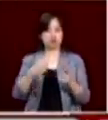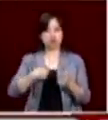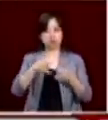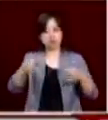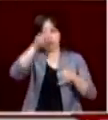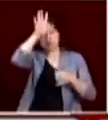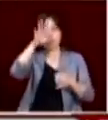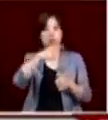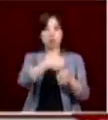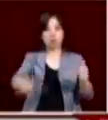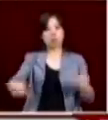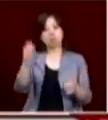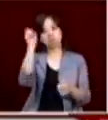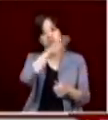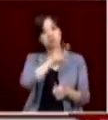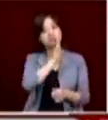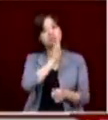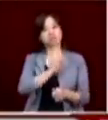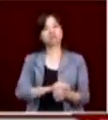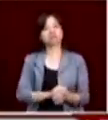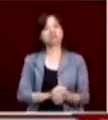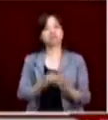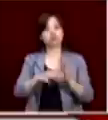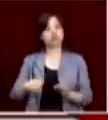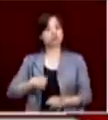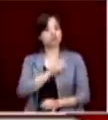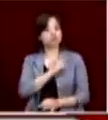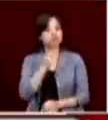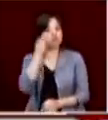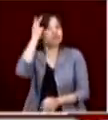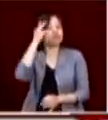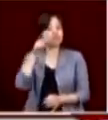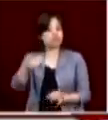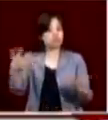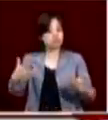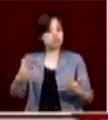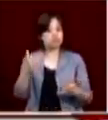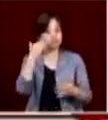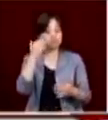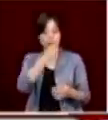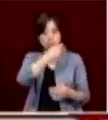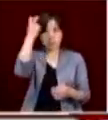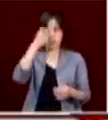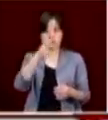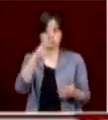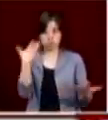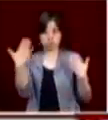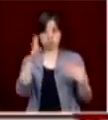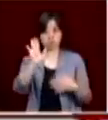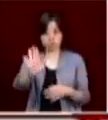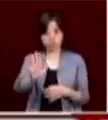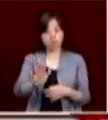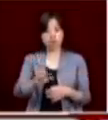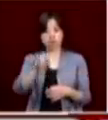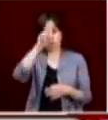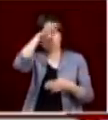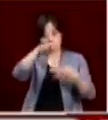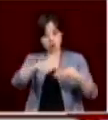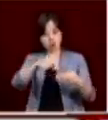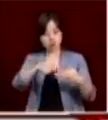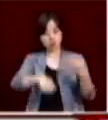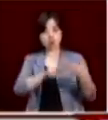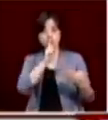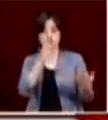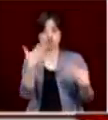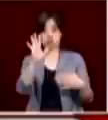种真大的伤害，所以我感觉这个问题，咱老真清楚，咱的党章内面有